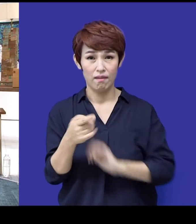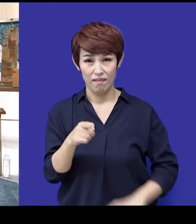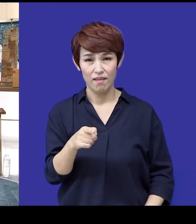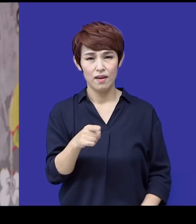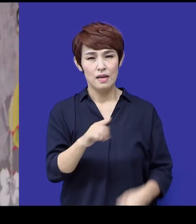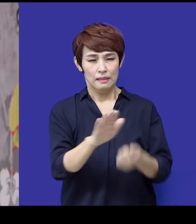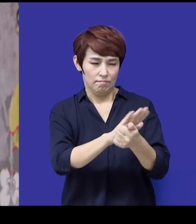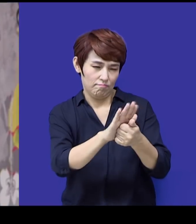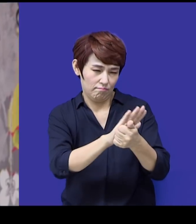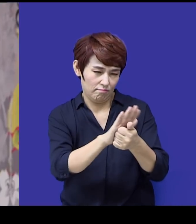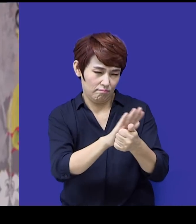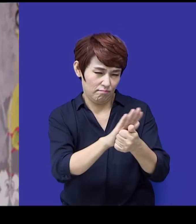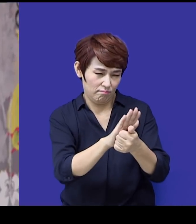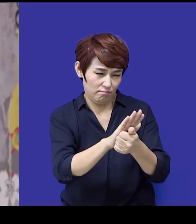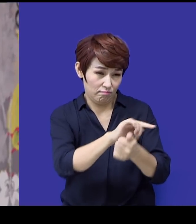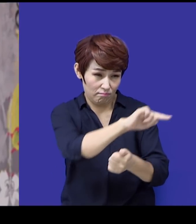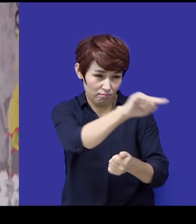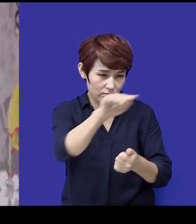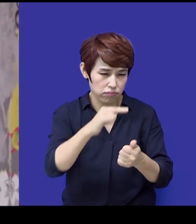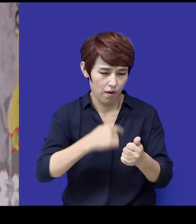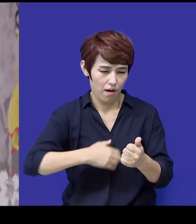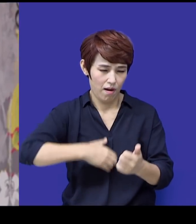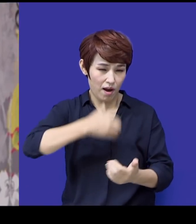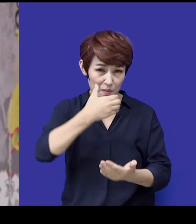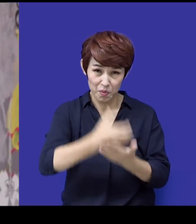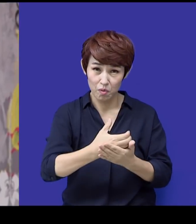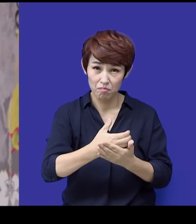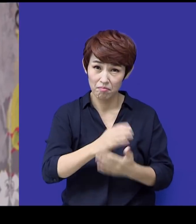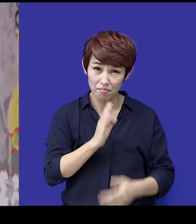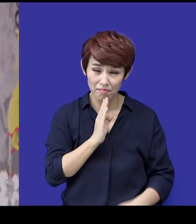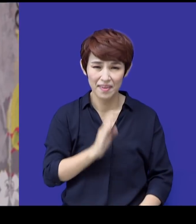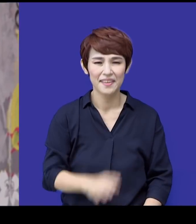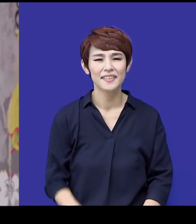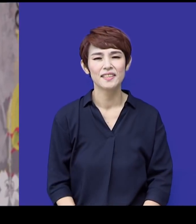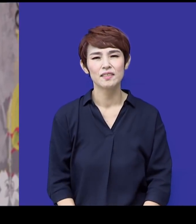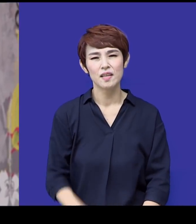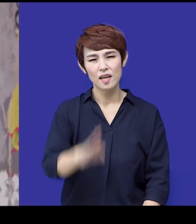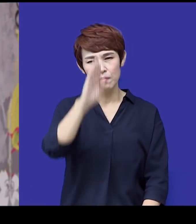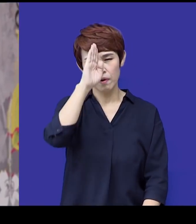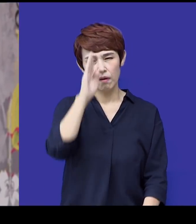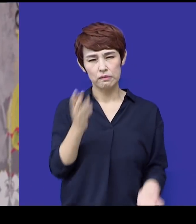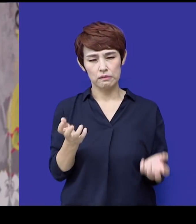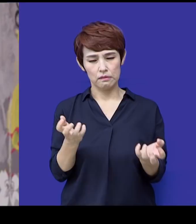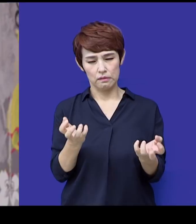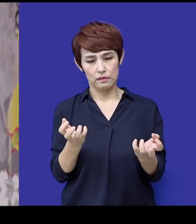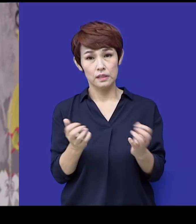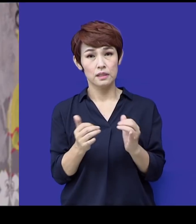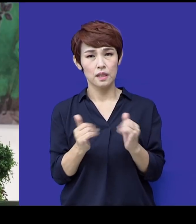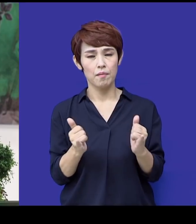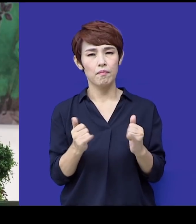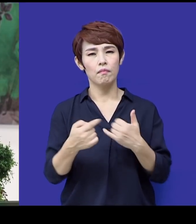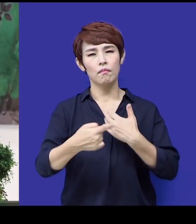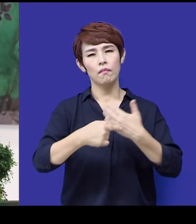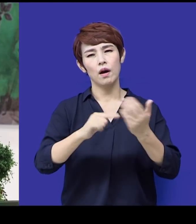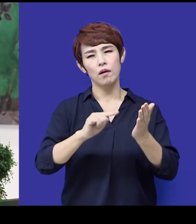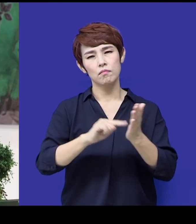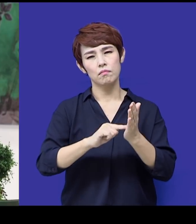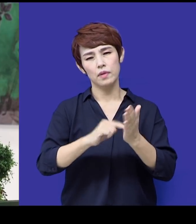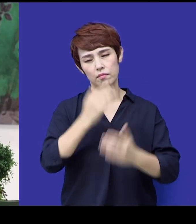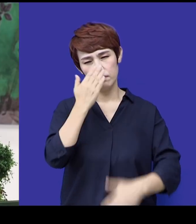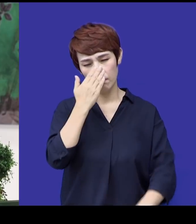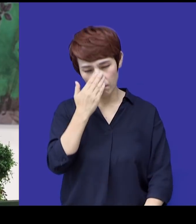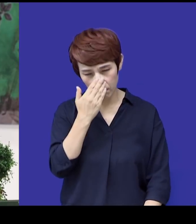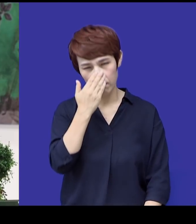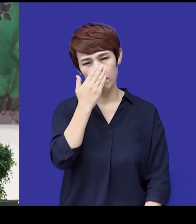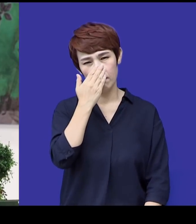있었다고요. 그 한센인들 보면은 조금 그 마음이 겸허해져요. 예,